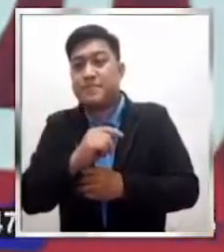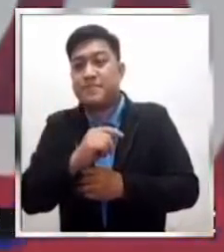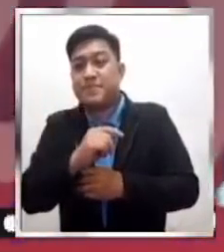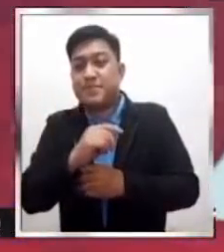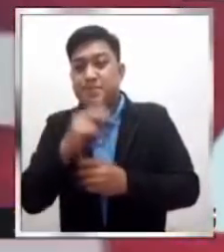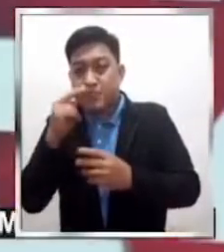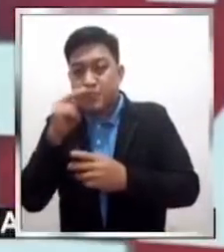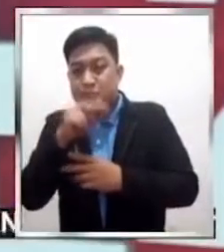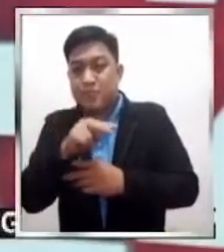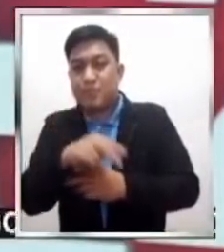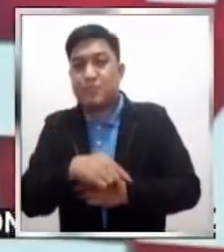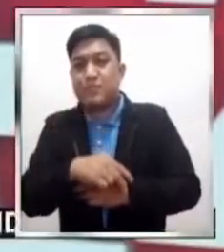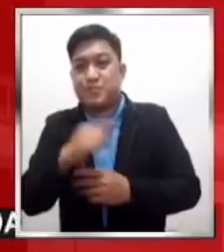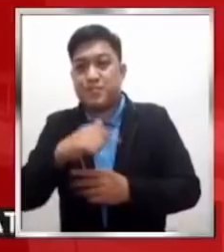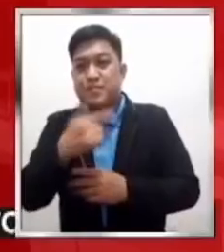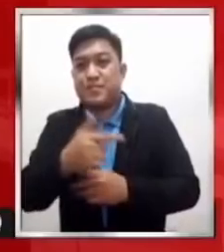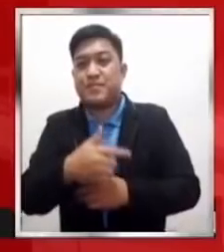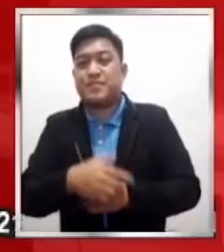Jamie?